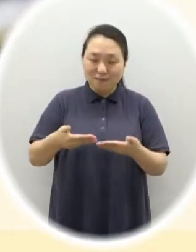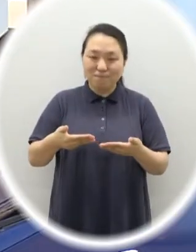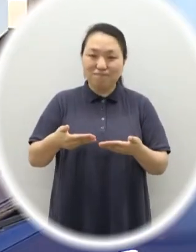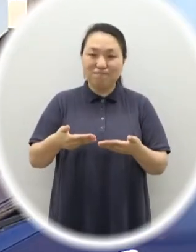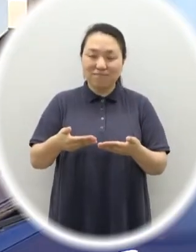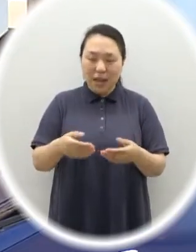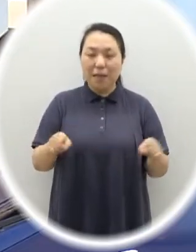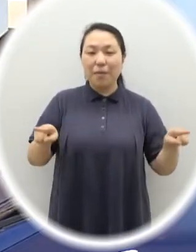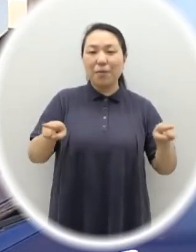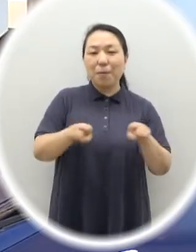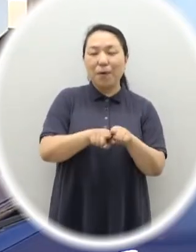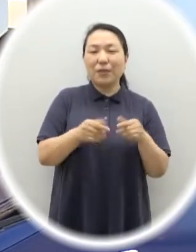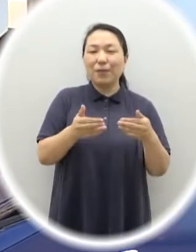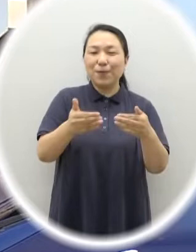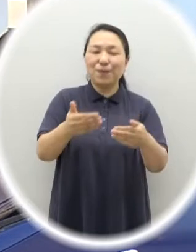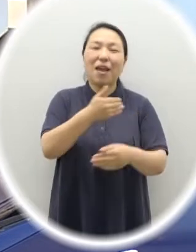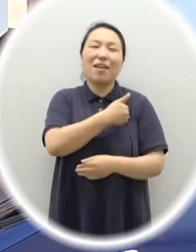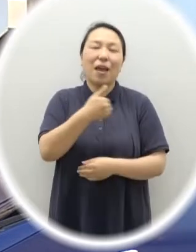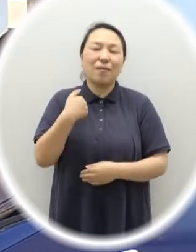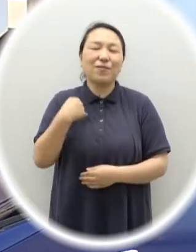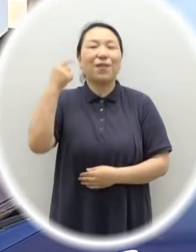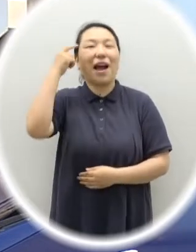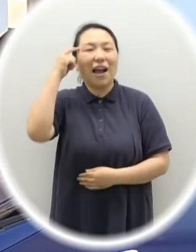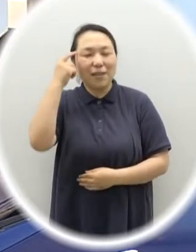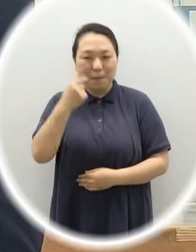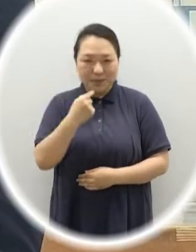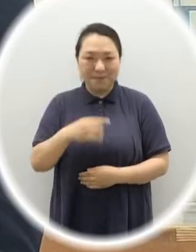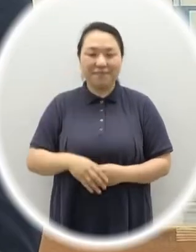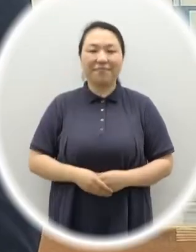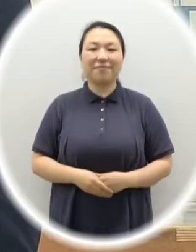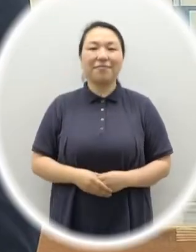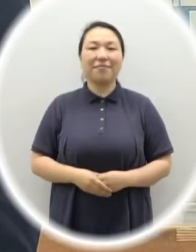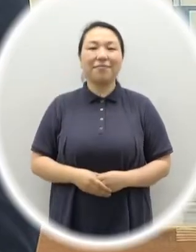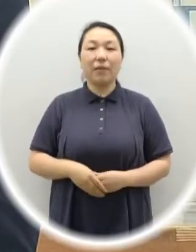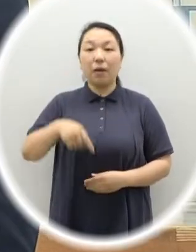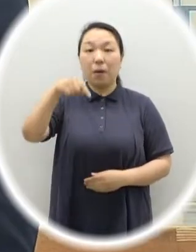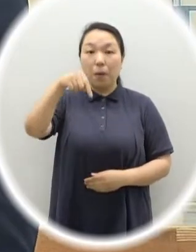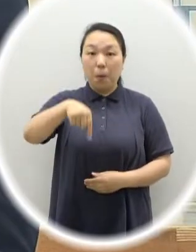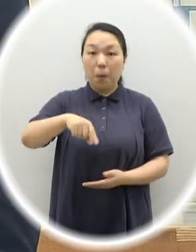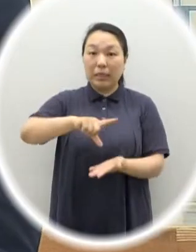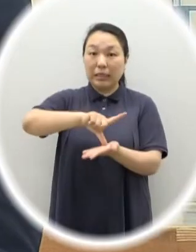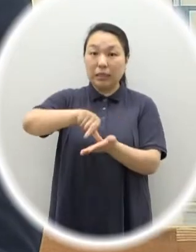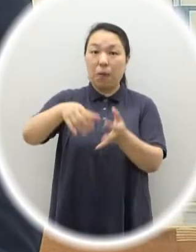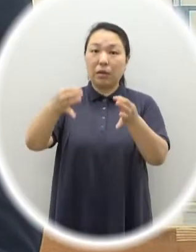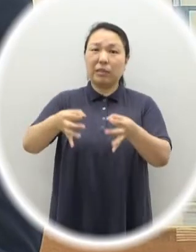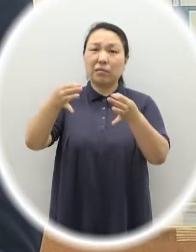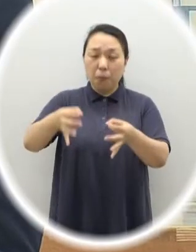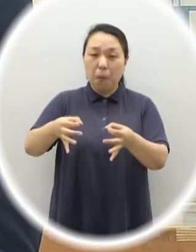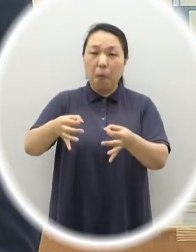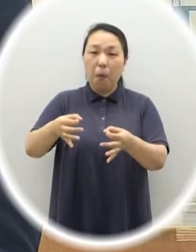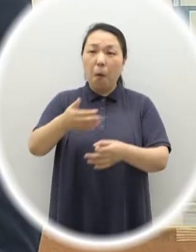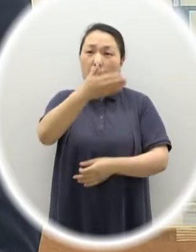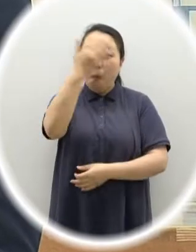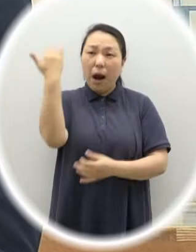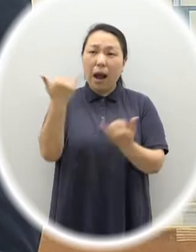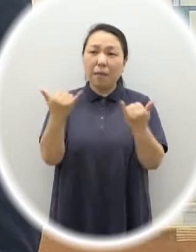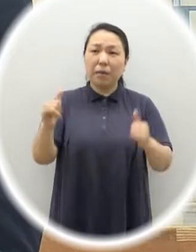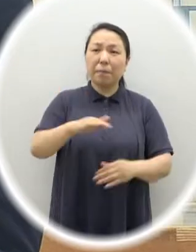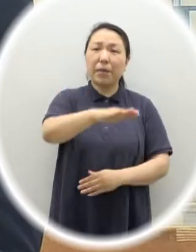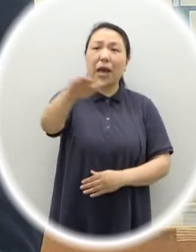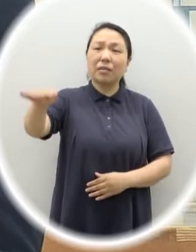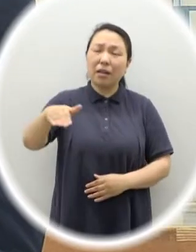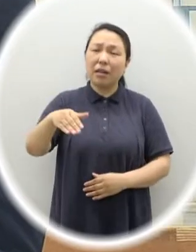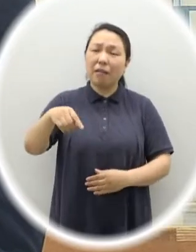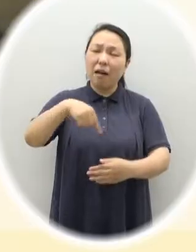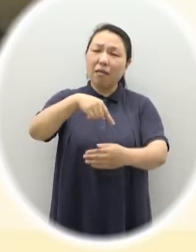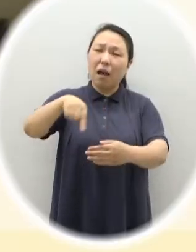ると、そういうふうに考えています。 東金庫のように若い世代の方々にやや馴染みの薄い